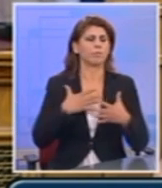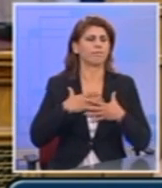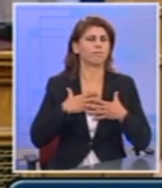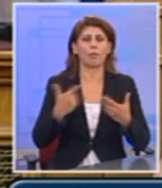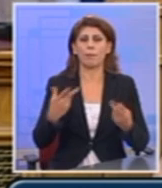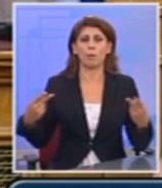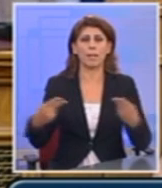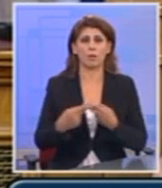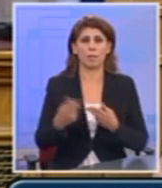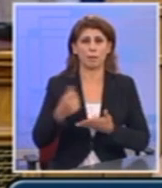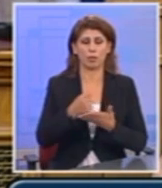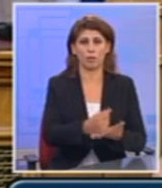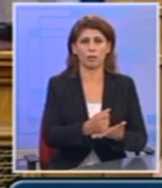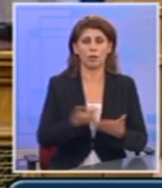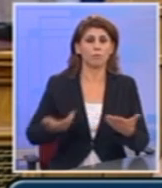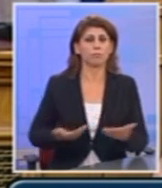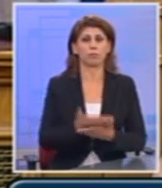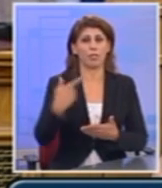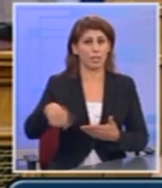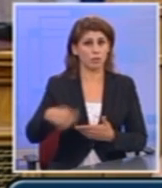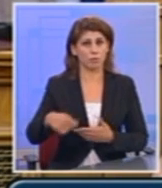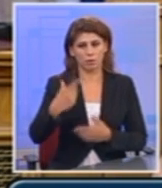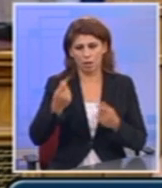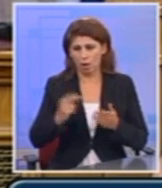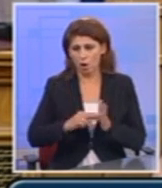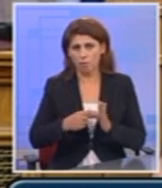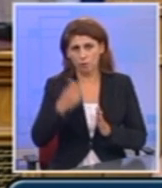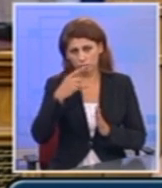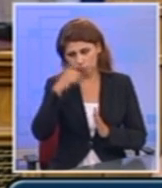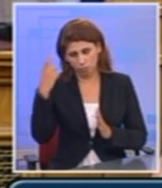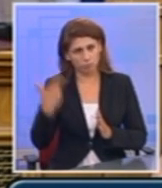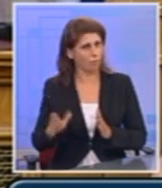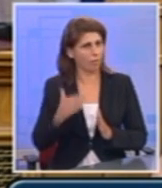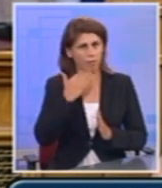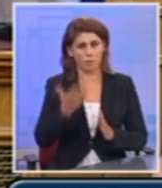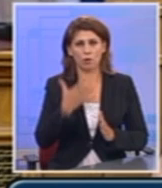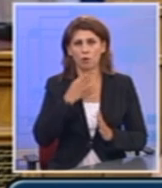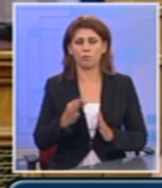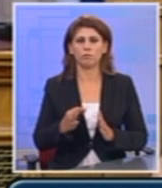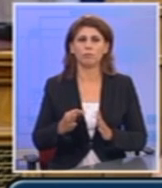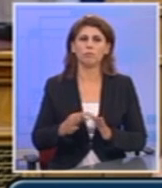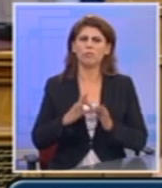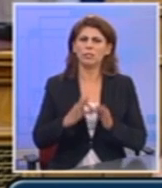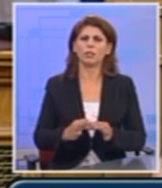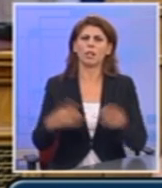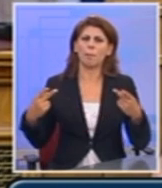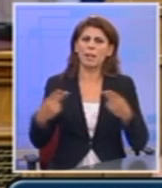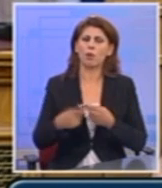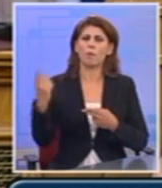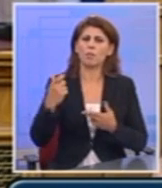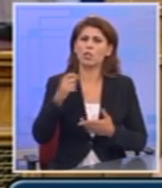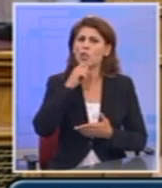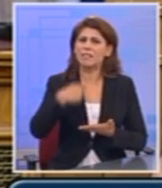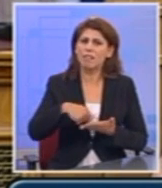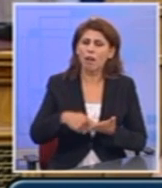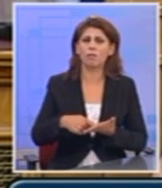τους η προσφυγή στη δικαιοσύνη έγινε οικονομικά δυσβάστακτη μετά τις αλλεπάλληλες δραματικές περικοπές μισθών και συντάξεων